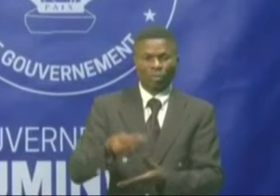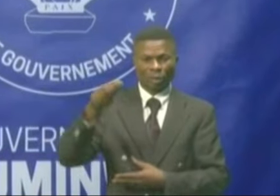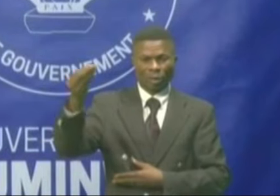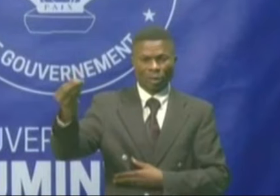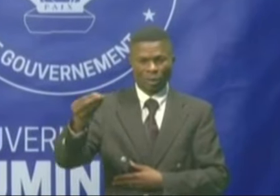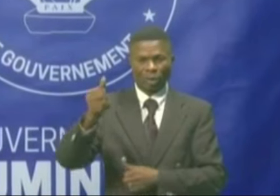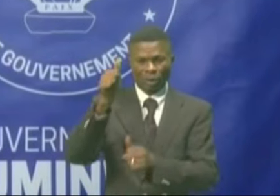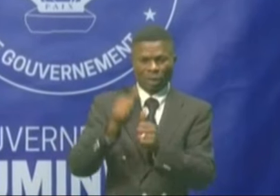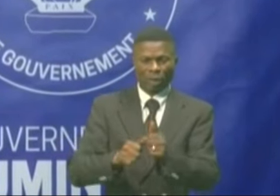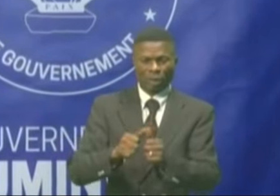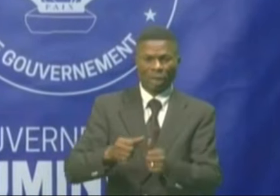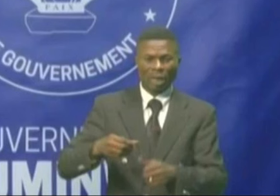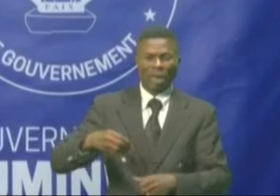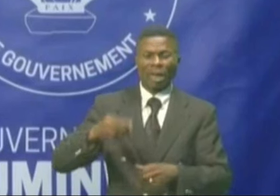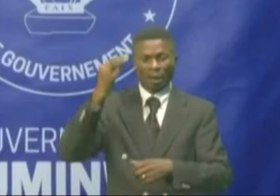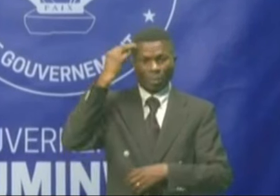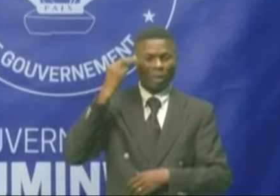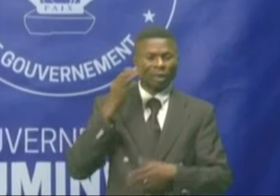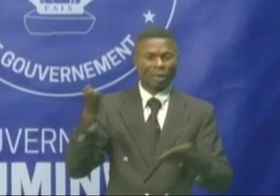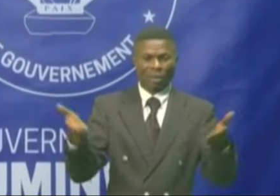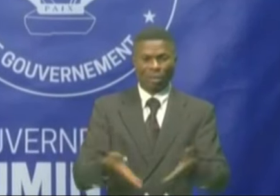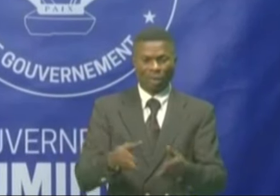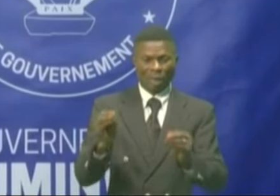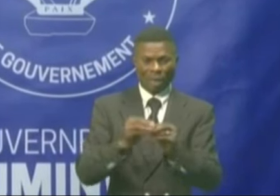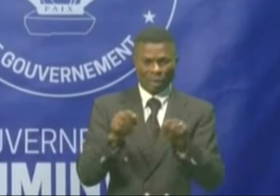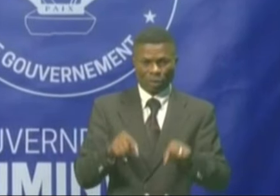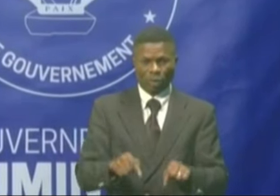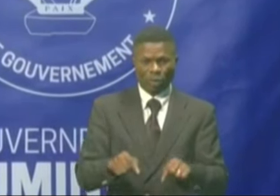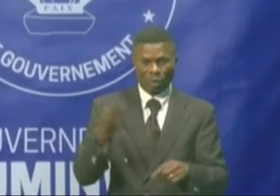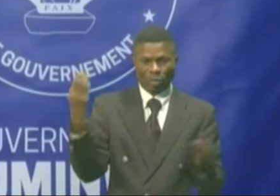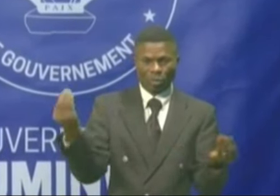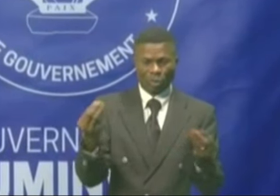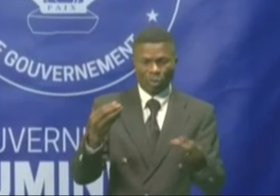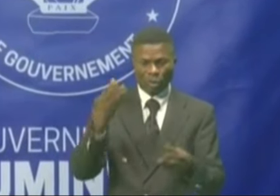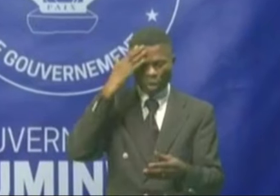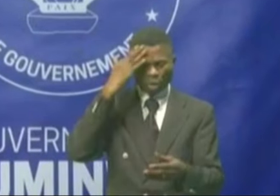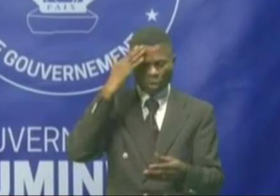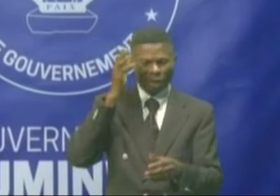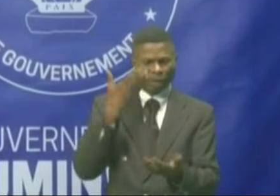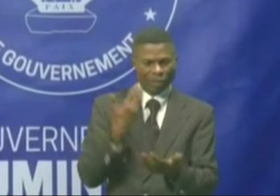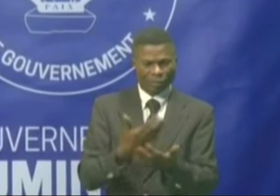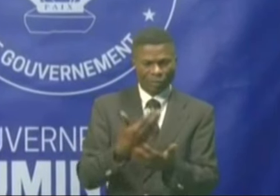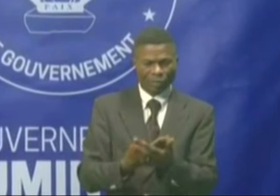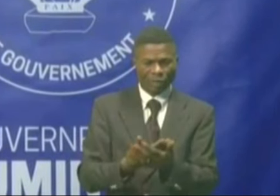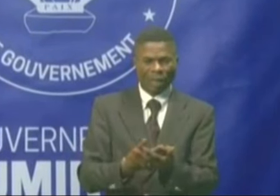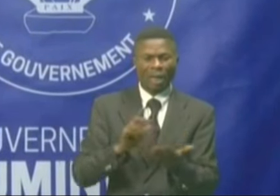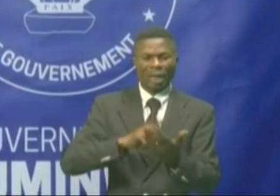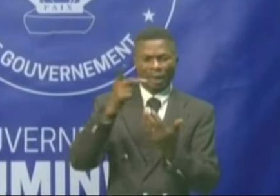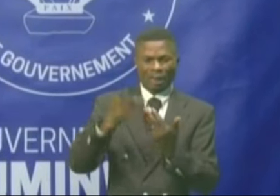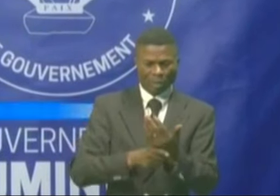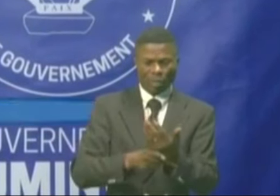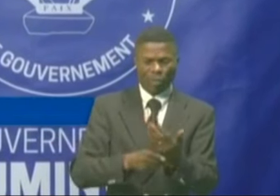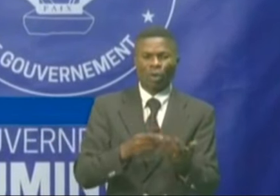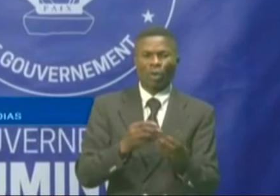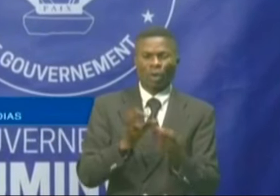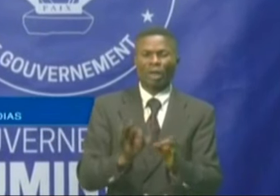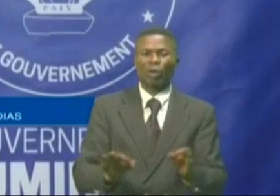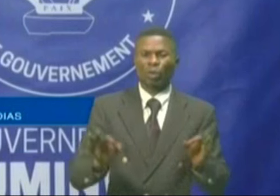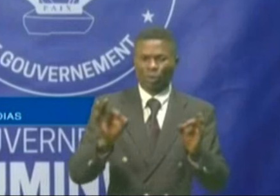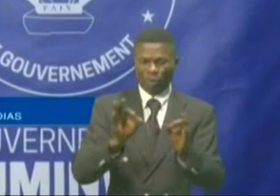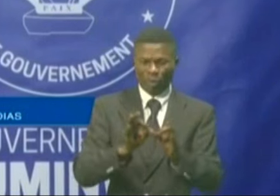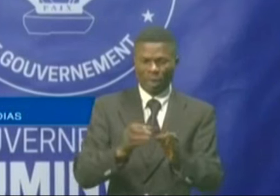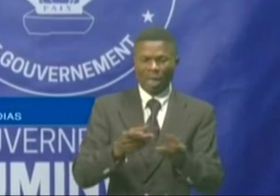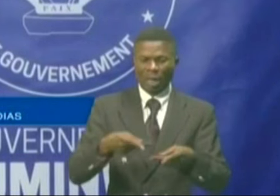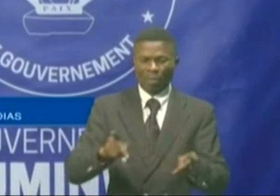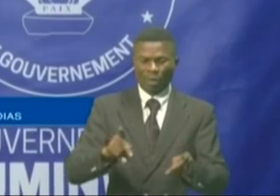chaque membre du gouvernement qui a pris part à cette réunion pour avoir très rapidement les éléments d'enrichissement qui permettront au